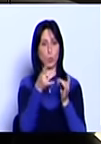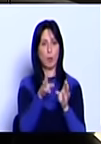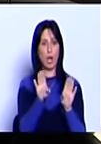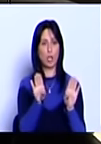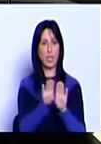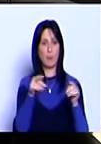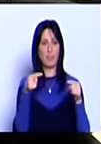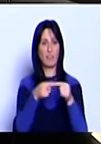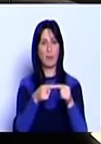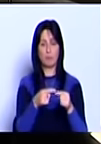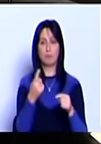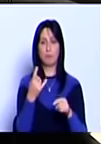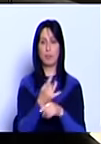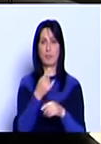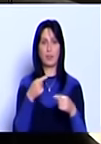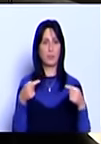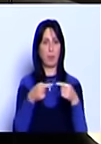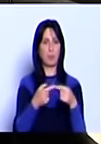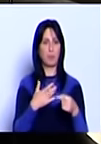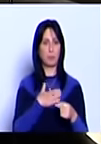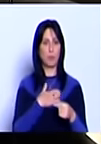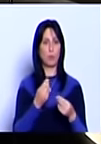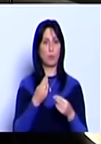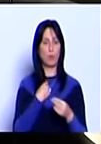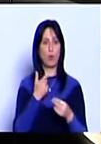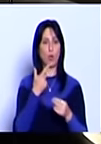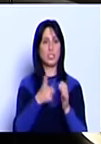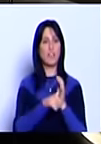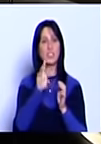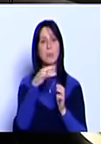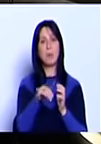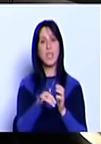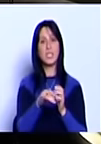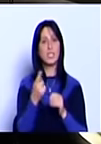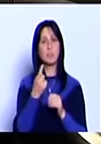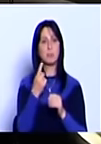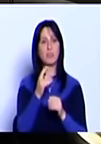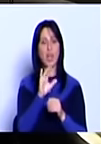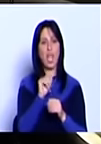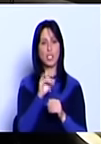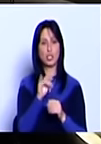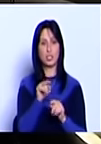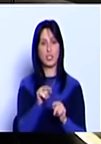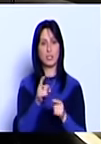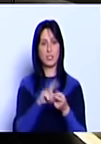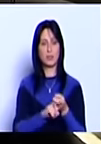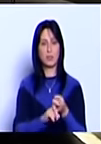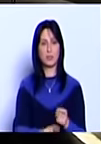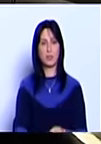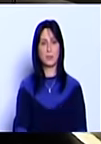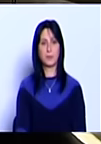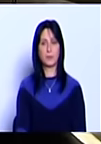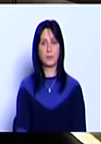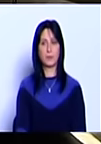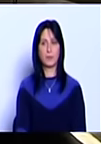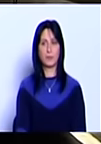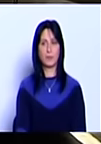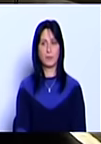პირველი ასოციაცია რაც იყო, დიახ, 26 რა, 26 მაისი. ეს იყო პირველი ასოციაცია. გაიგეთ გასაგები. ბატონო